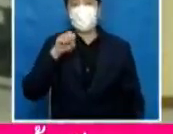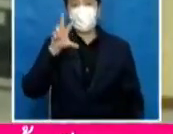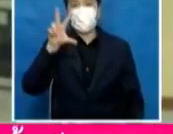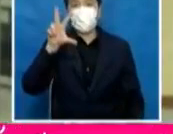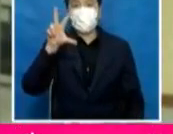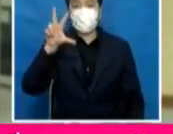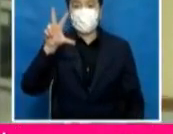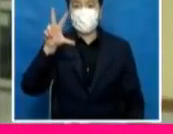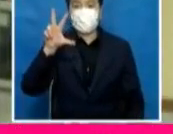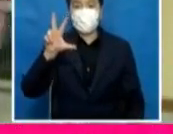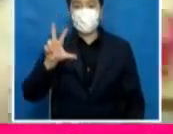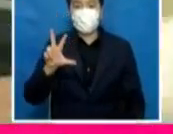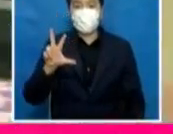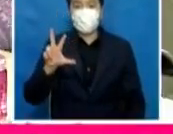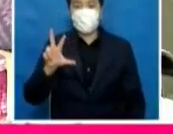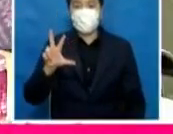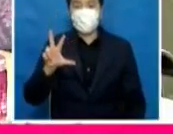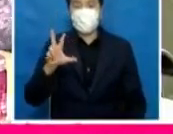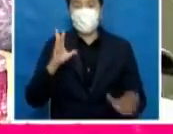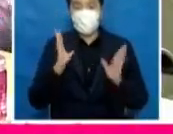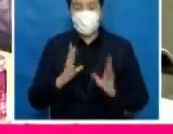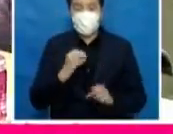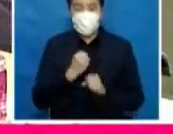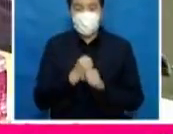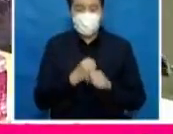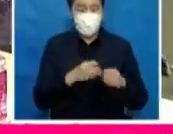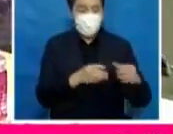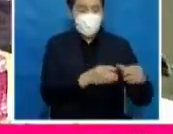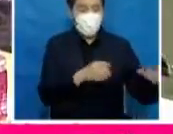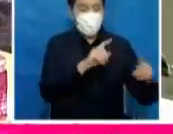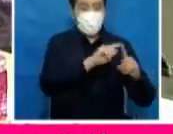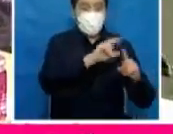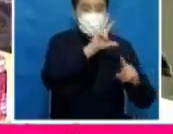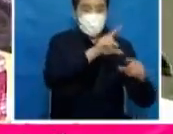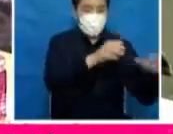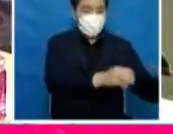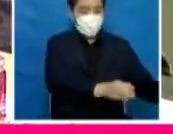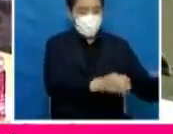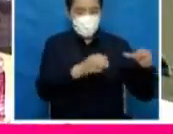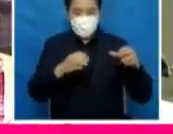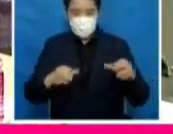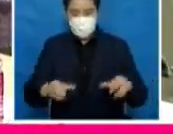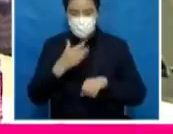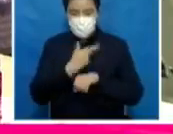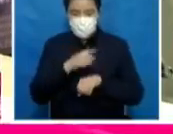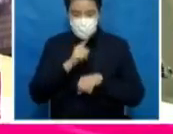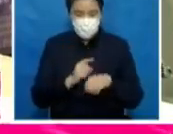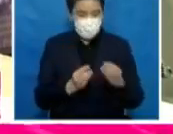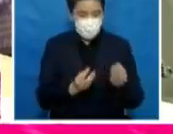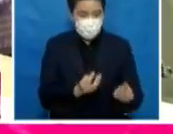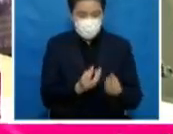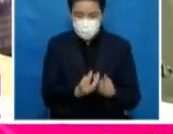หมายเลข3พนักงานนำกล่องลูกบอลยางหมายเลข3มาให้ประธานกรรมการได้ตรวจสอ